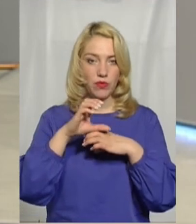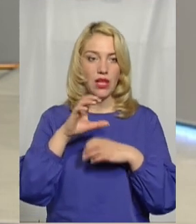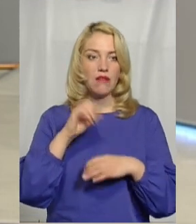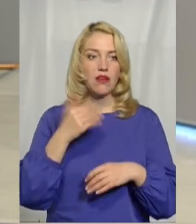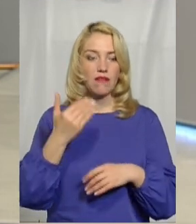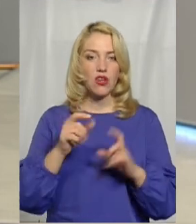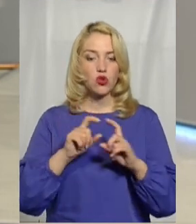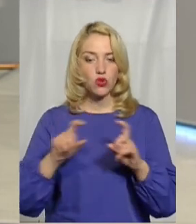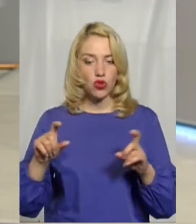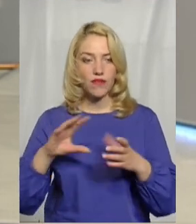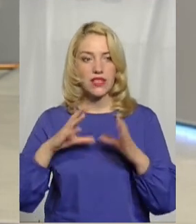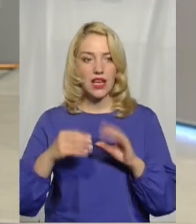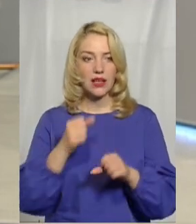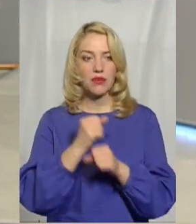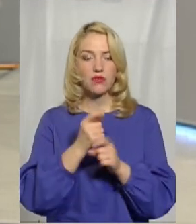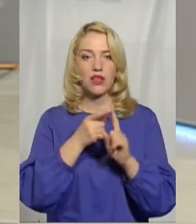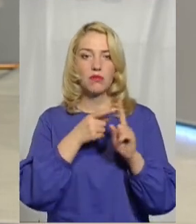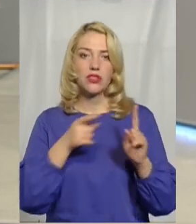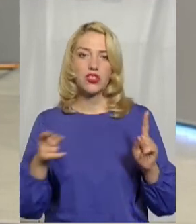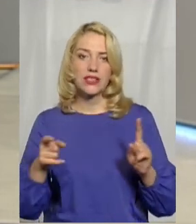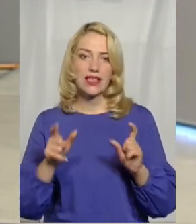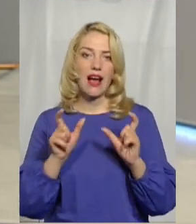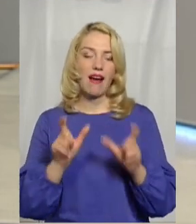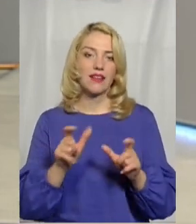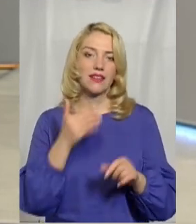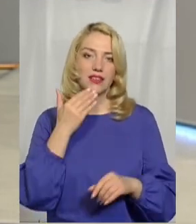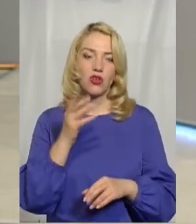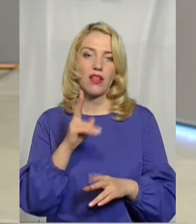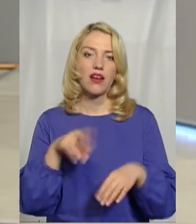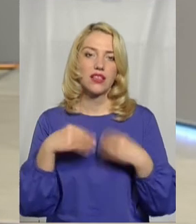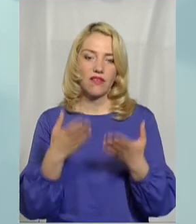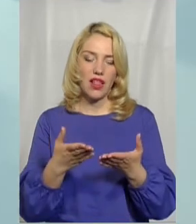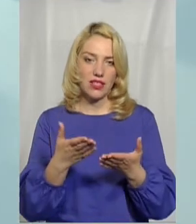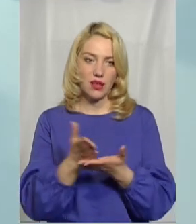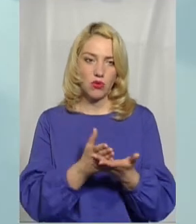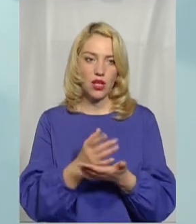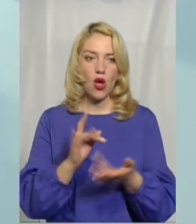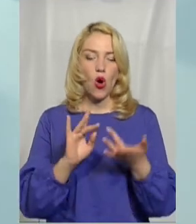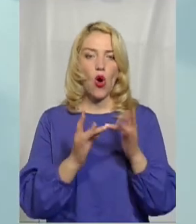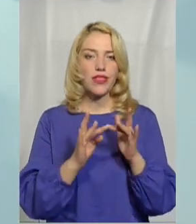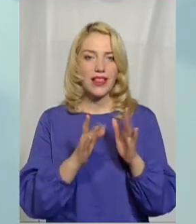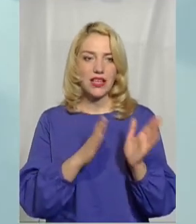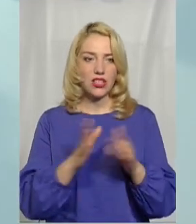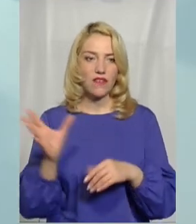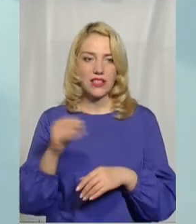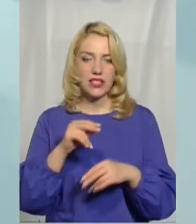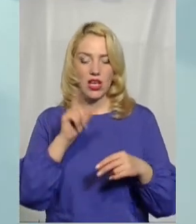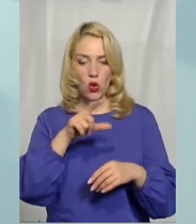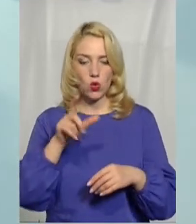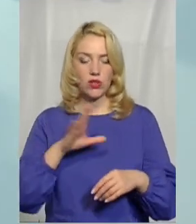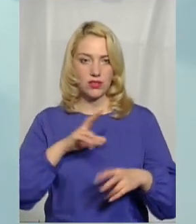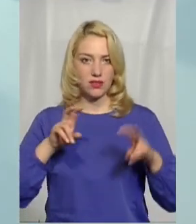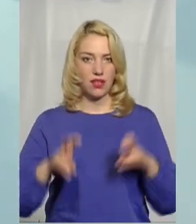ваша установа працювала в період карантину? Як надавалися послуги? Ми працювали в онлайн-режимі, тобто всі спеціалісти були на роботі, але